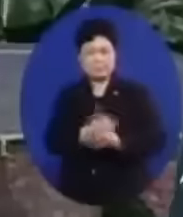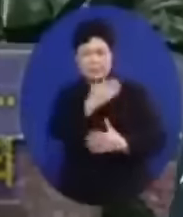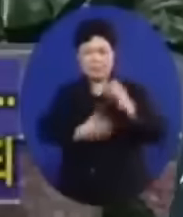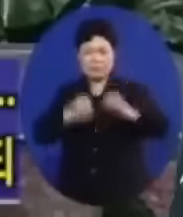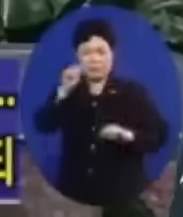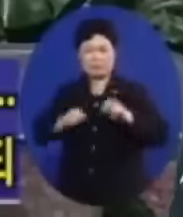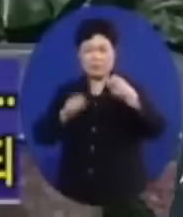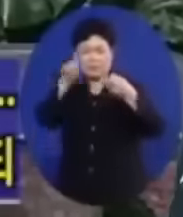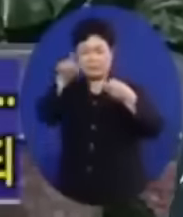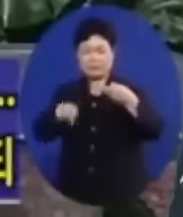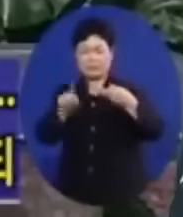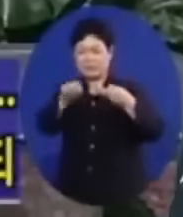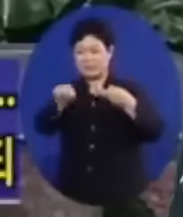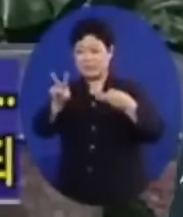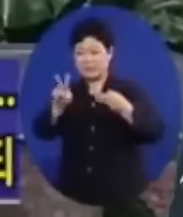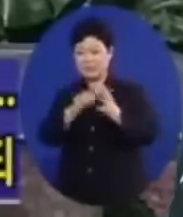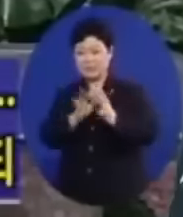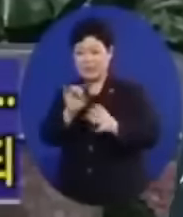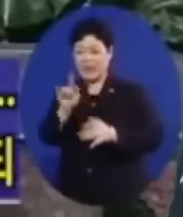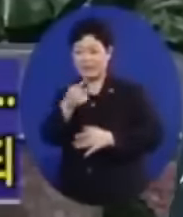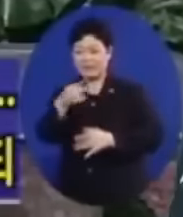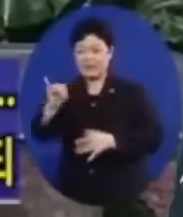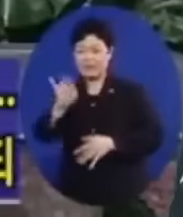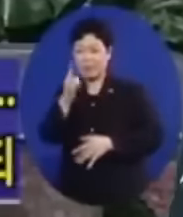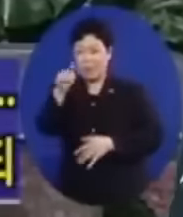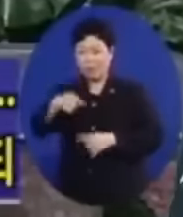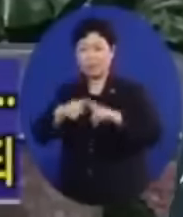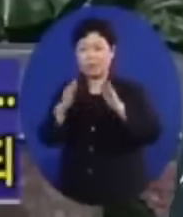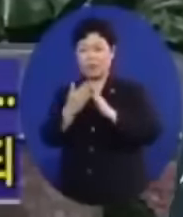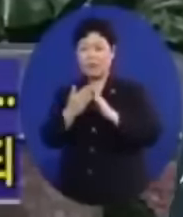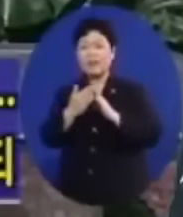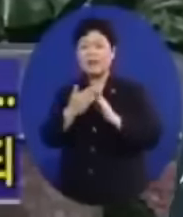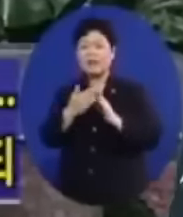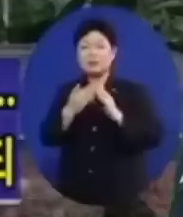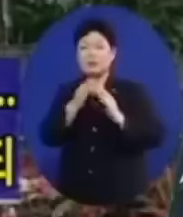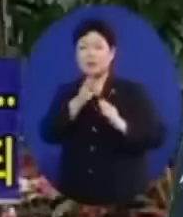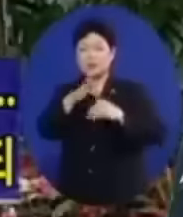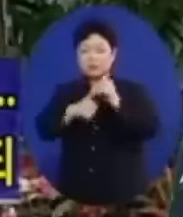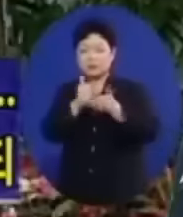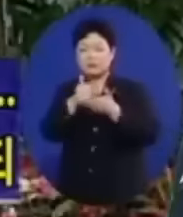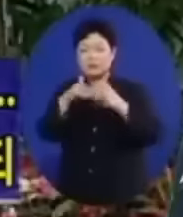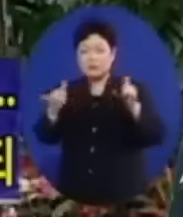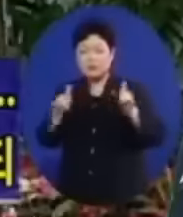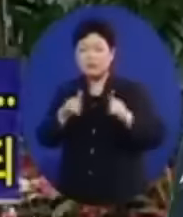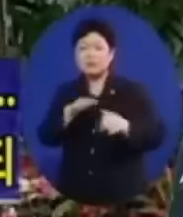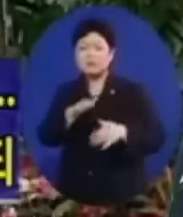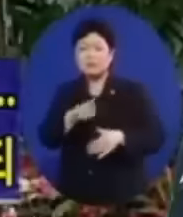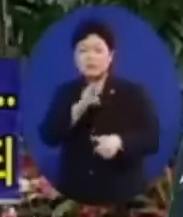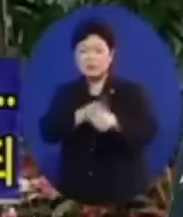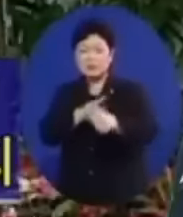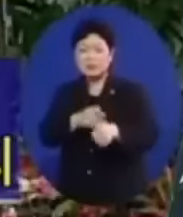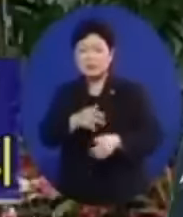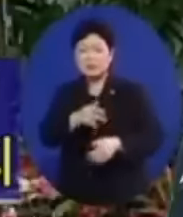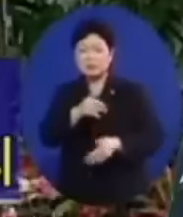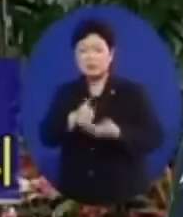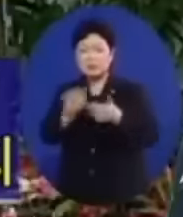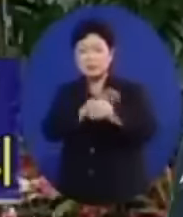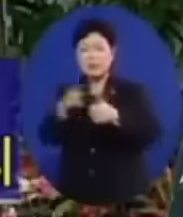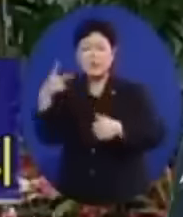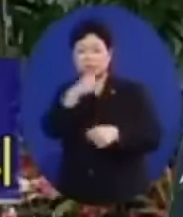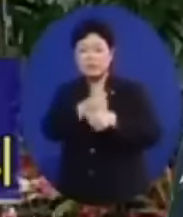사도행전 13장 1절로 2절에 보면 안디옥 교회의 신자들과 교사들이 주를 섬겨 금식할 때 성령이 이르시되